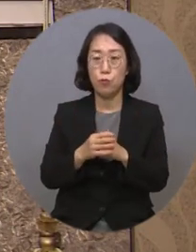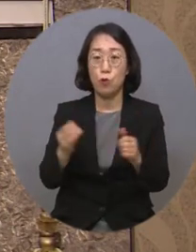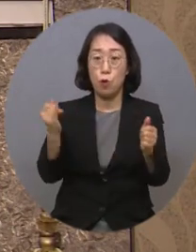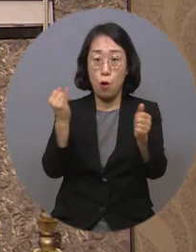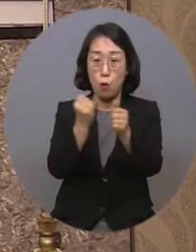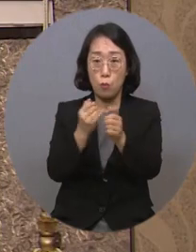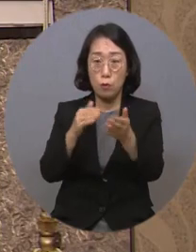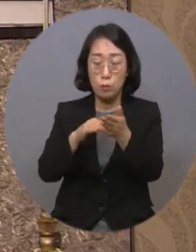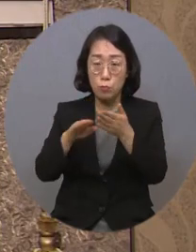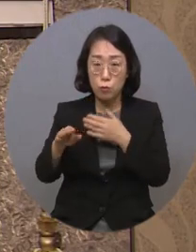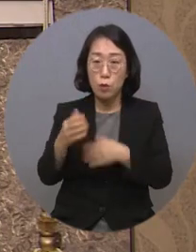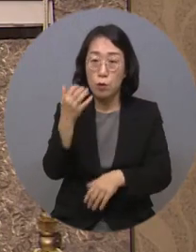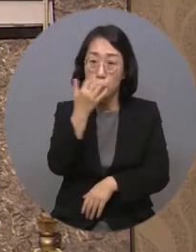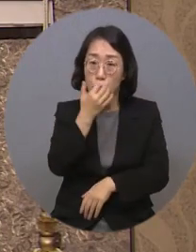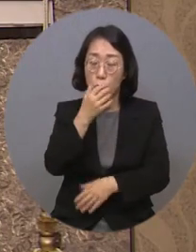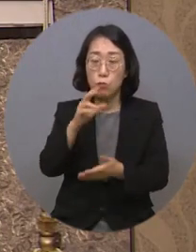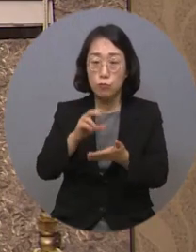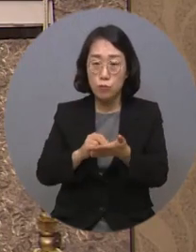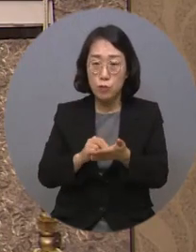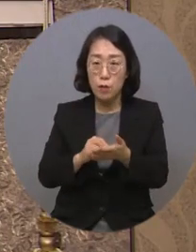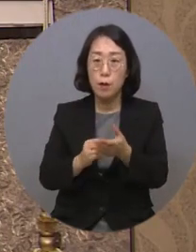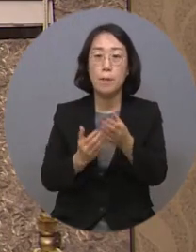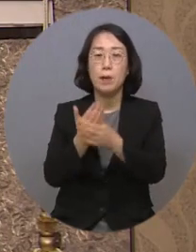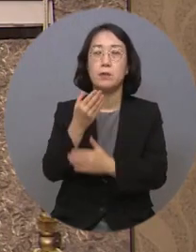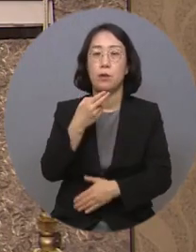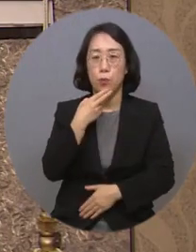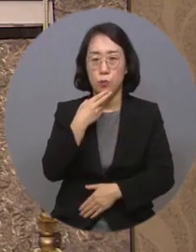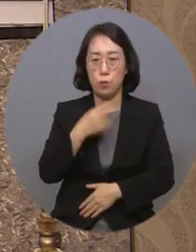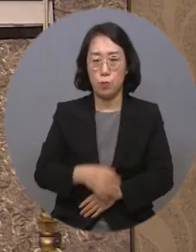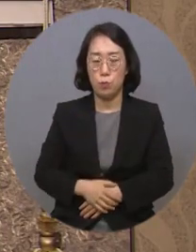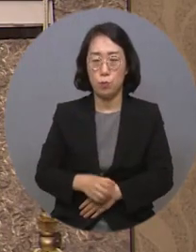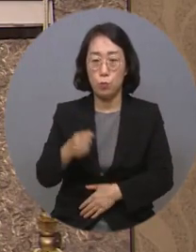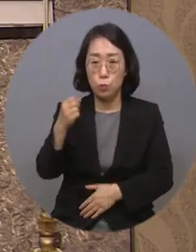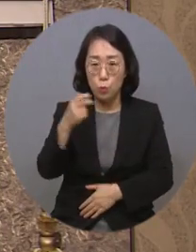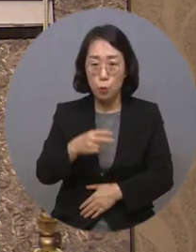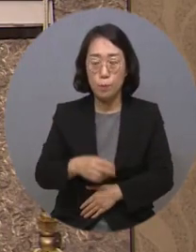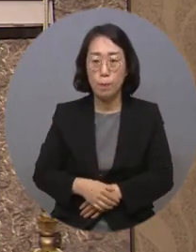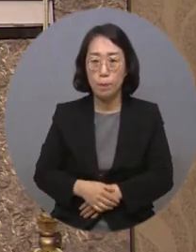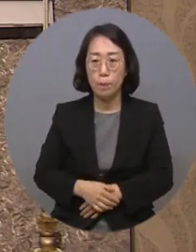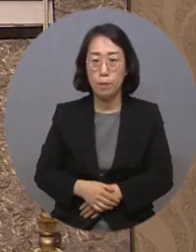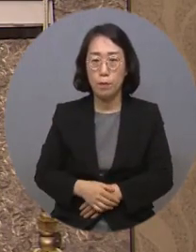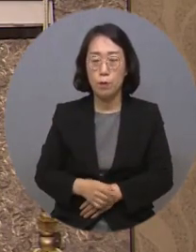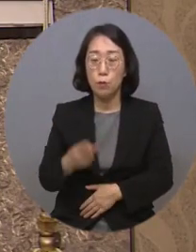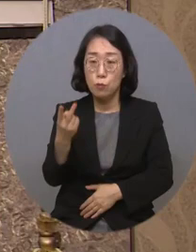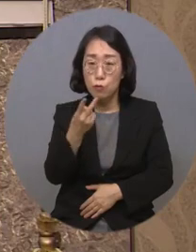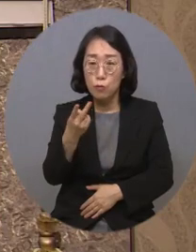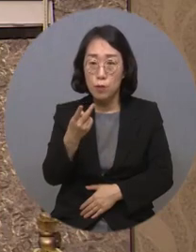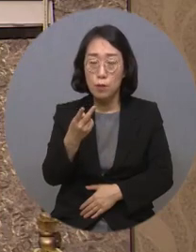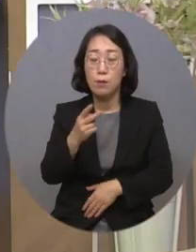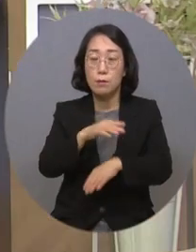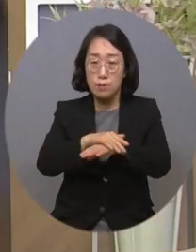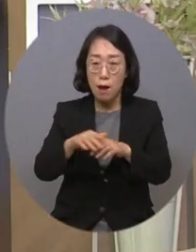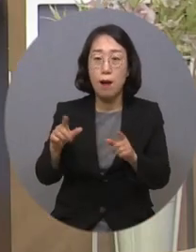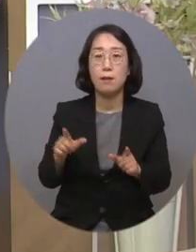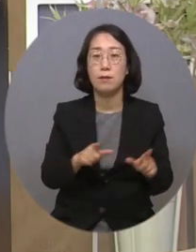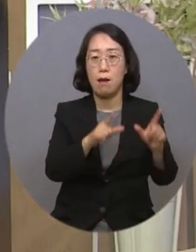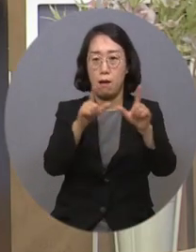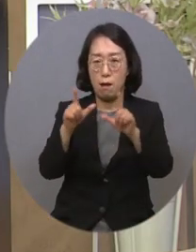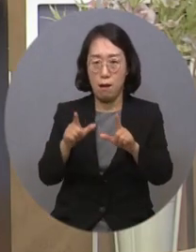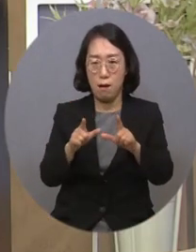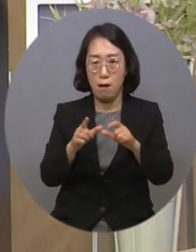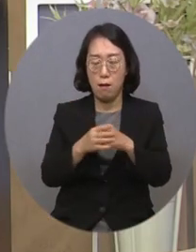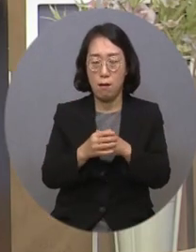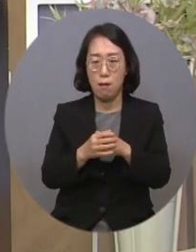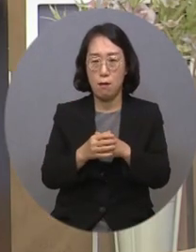결혼시킨 이후로는 이런 성 문제가 하나도 생기지 않는 거예요. 그리고 나름대로 자기들끼리 결혼해서 잘 살고 있더라고요. 네. 저희가 이제